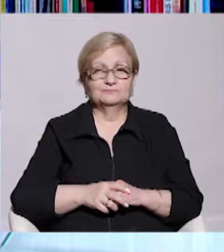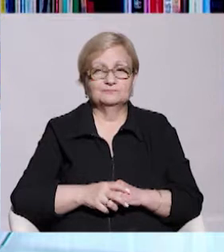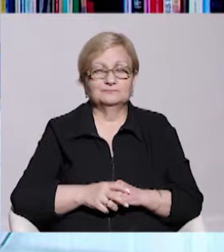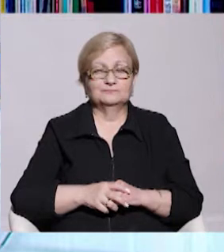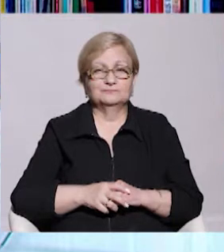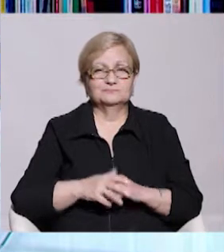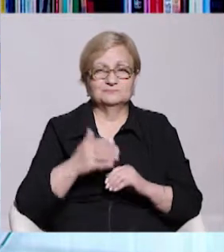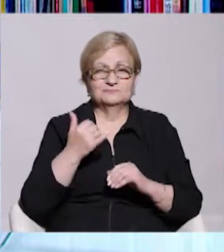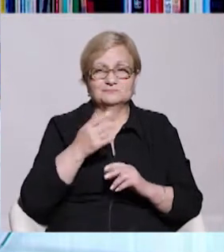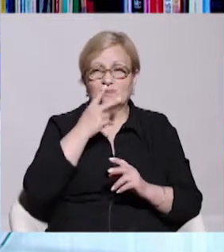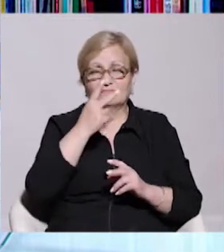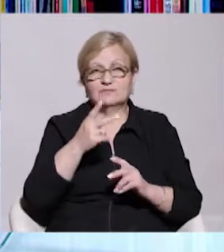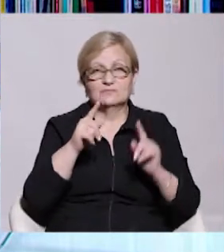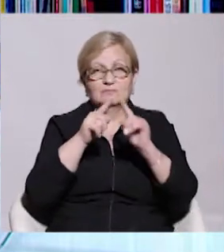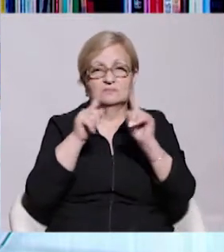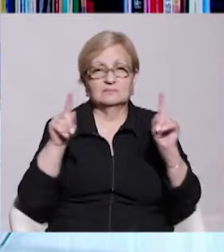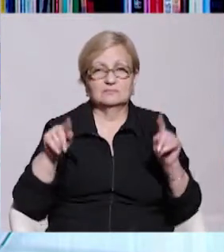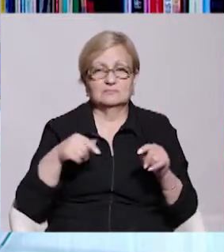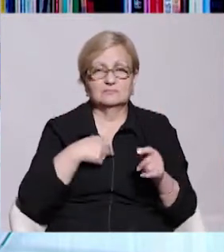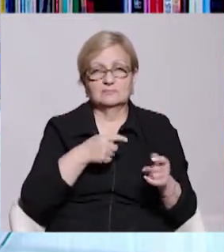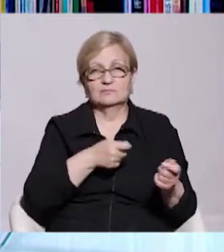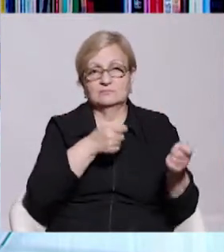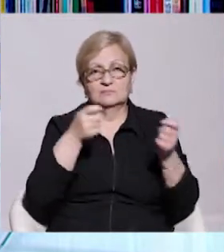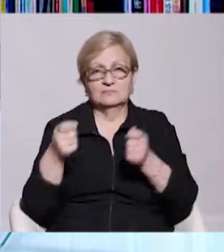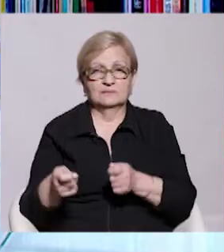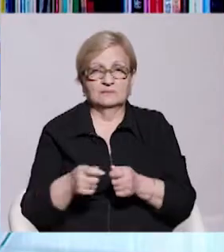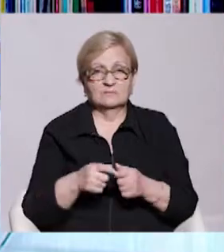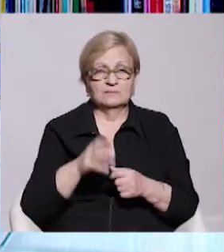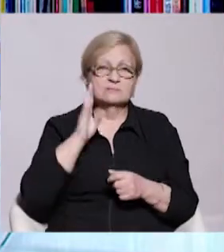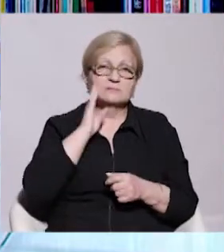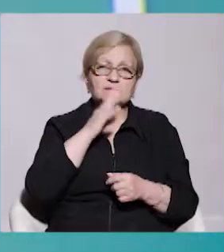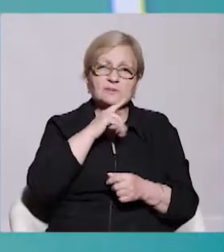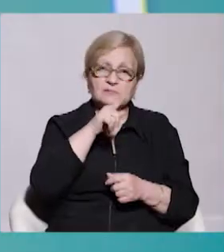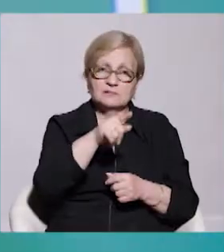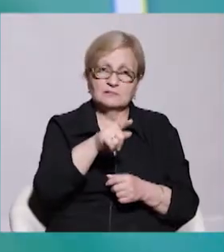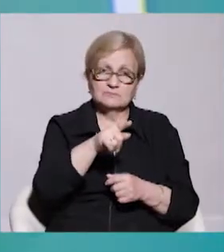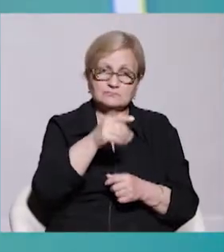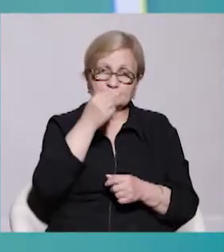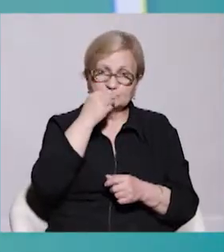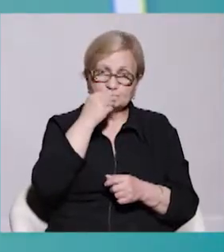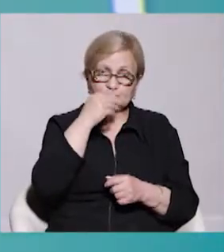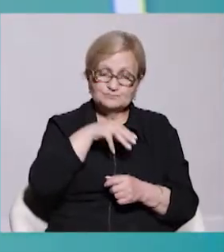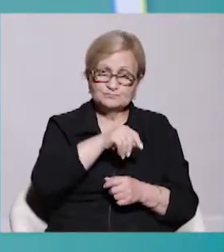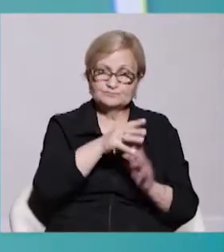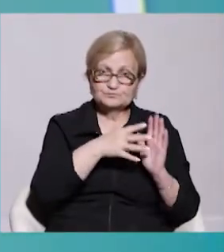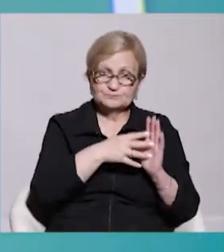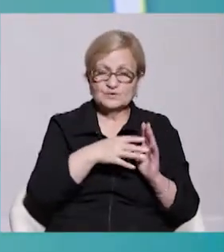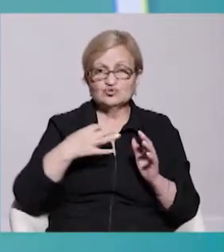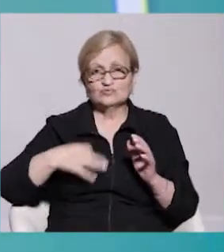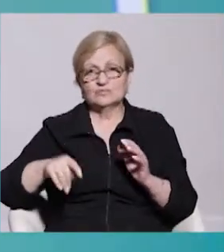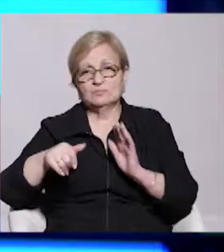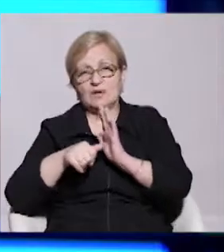გადავიდეთ დაფაზე, სადაც მე გადმოვიტანე ეს პირობა, რომ დედამ 9 კილოგრამი შეჭამა, შვილმა კი 6 კილოგრამი